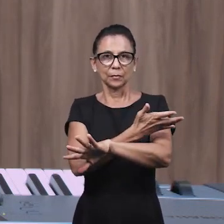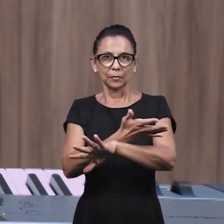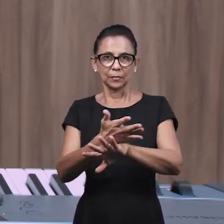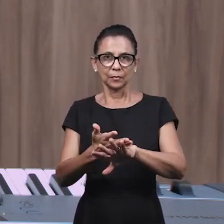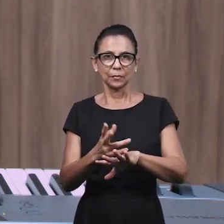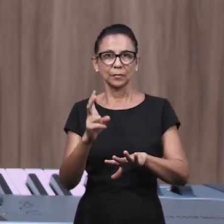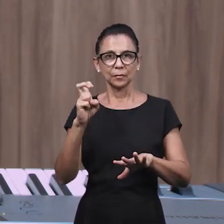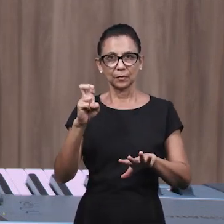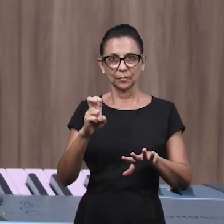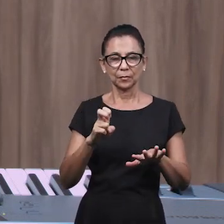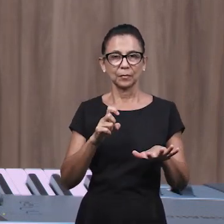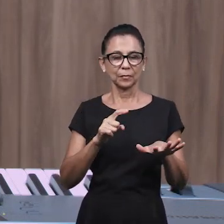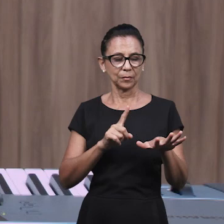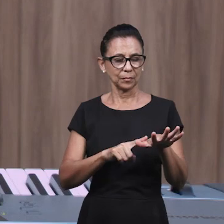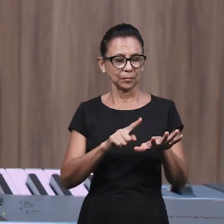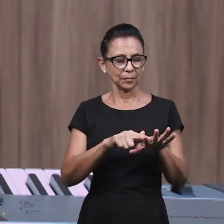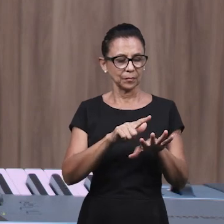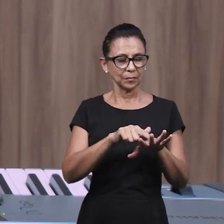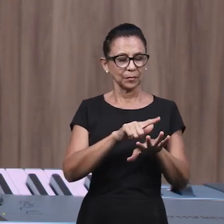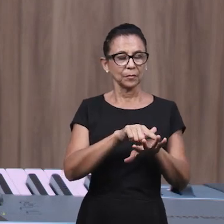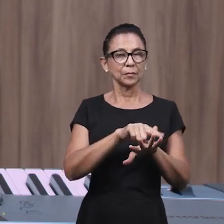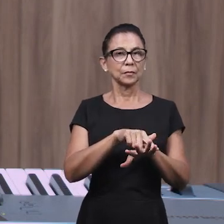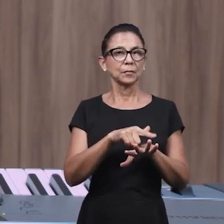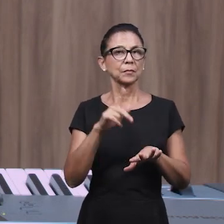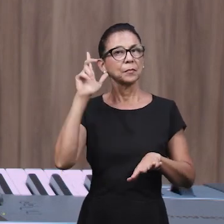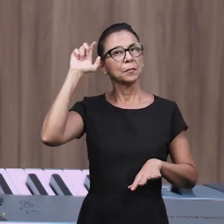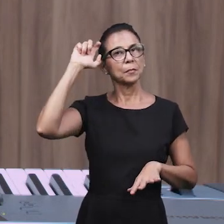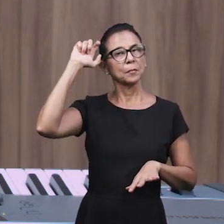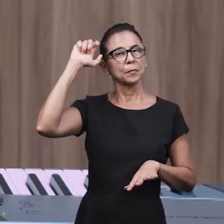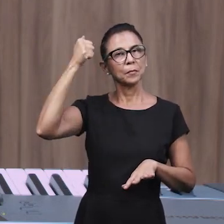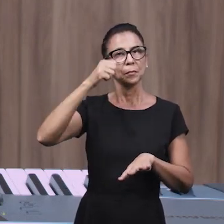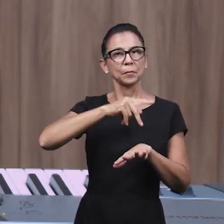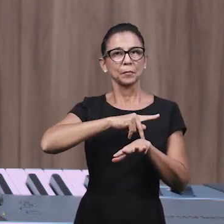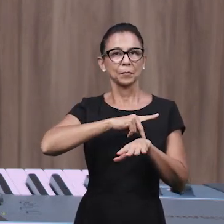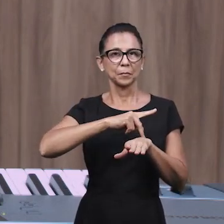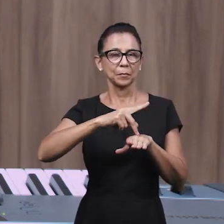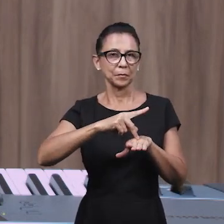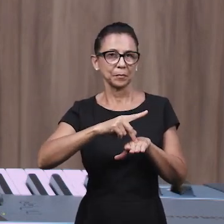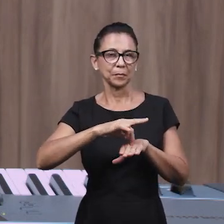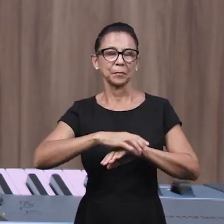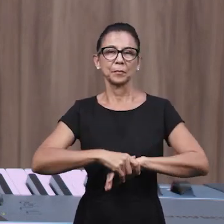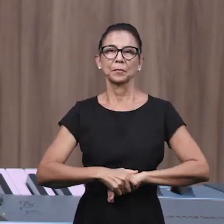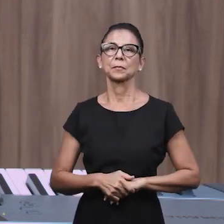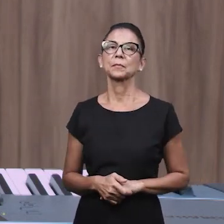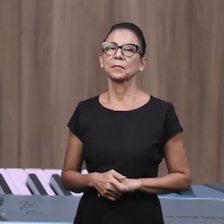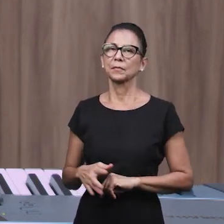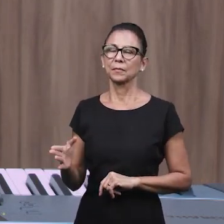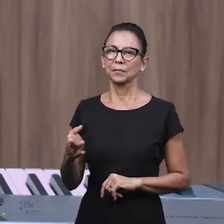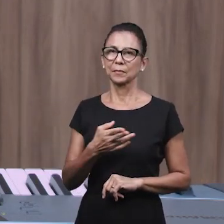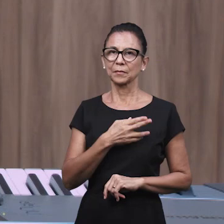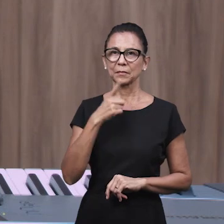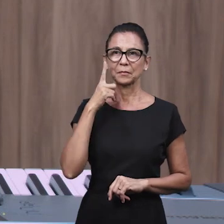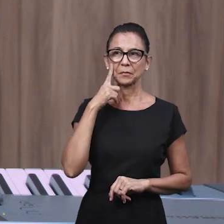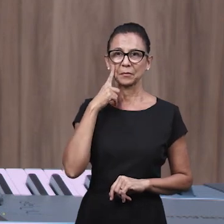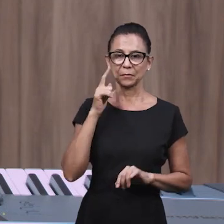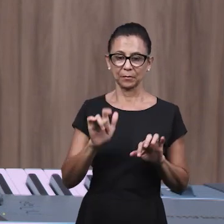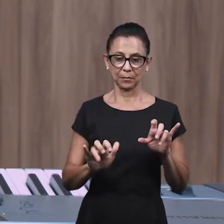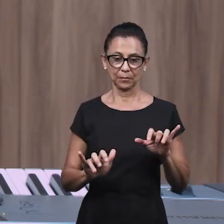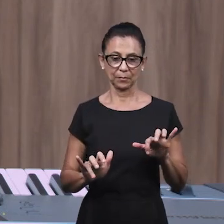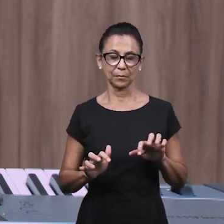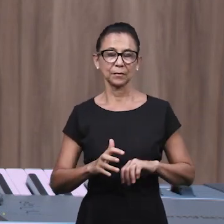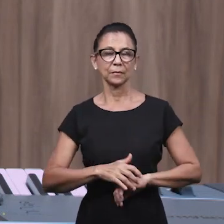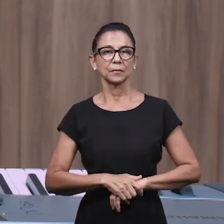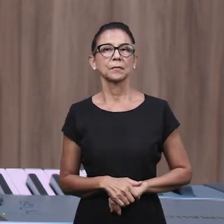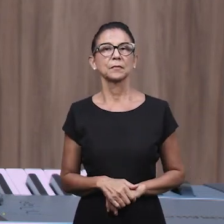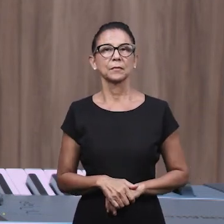touches blanches et une noire. Voici la gamme de sol majeur. Toute fa est jazz. C'est la touche noire que nous avons déjà